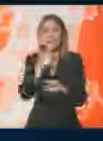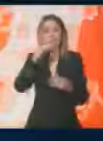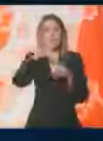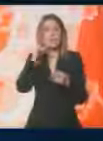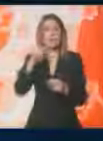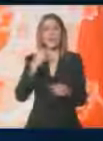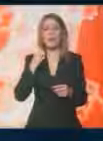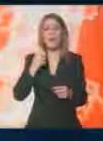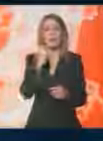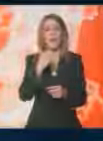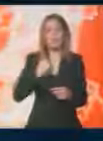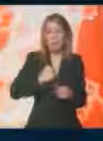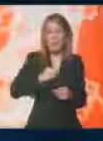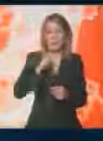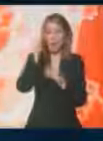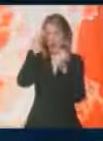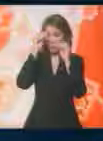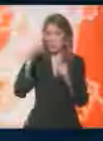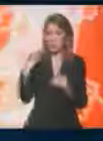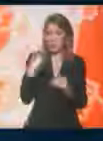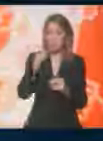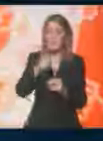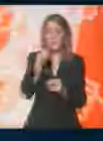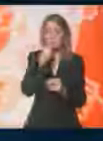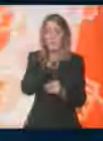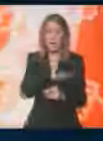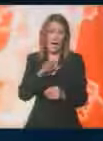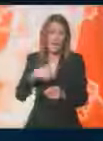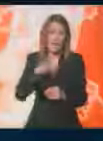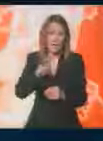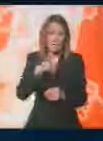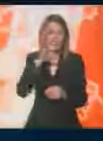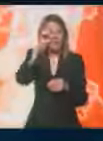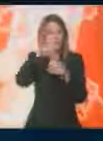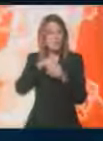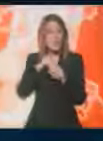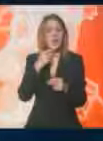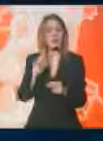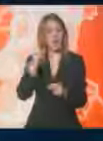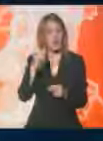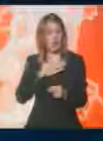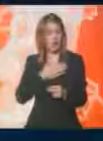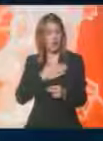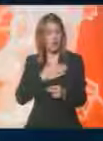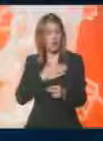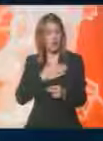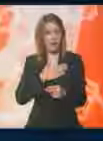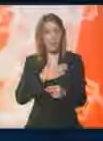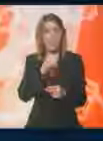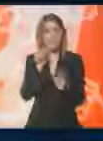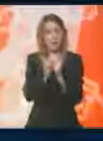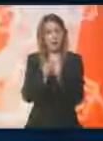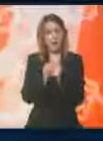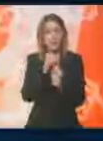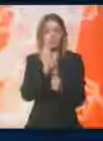u Vrnjačkoj banji kako nam je i obećano. Imamo dvoje male djece, u stanu je snaha sa mnom